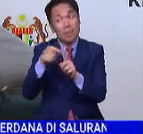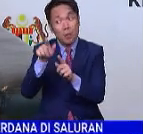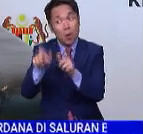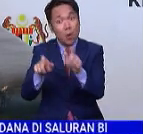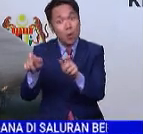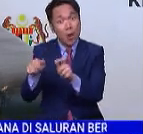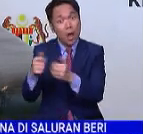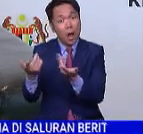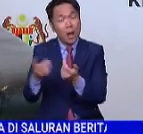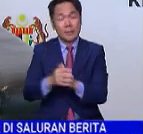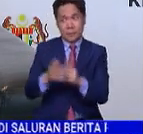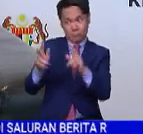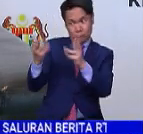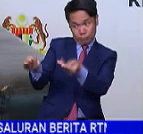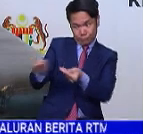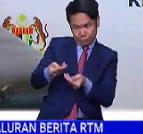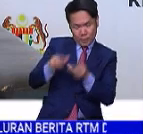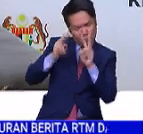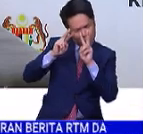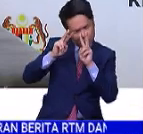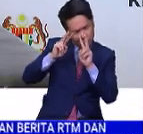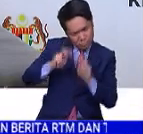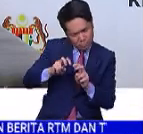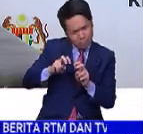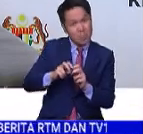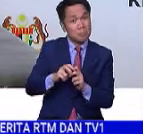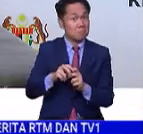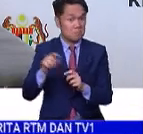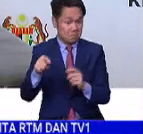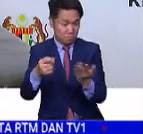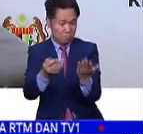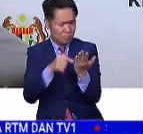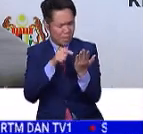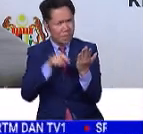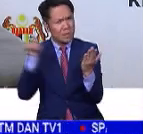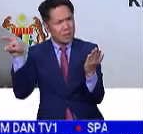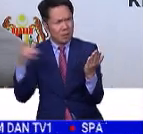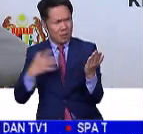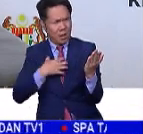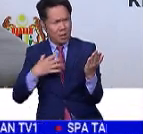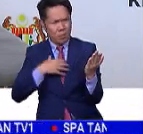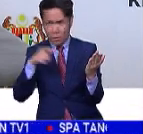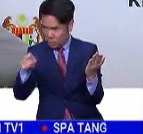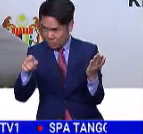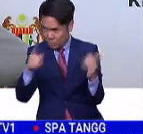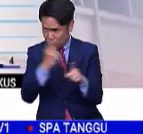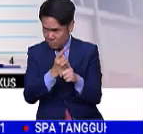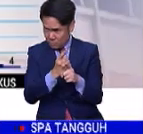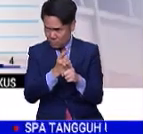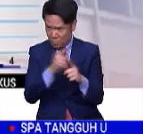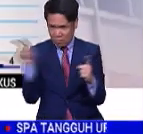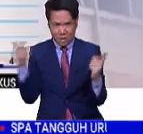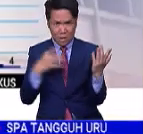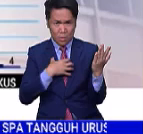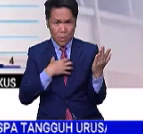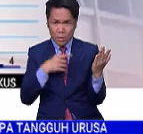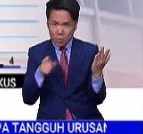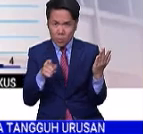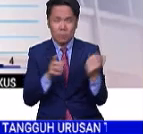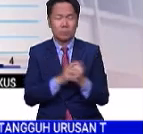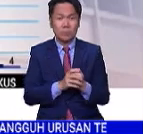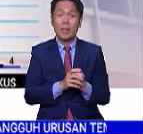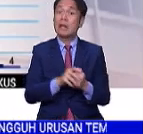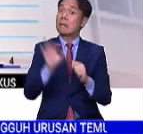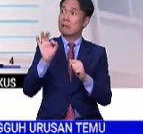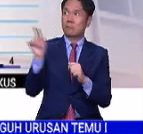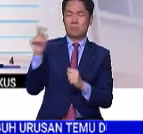selepas itu kita akan membuat siasatanlah untuk memastikan sama ada aduan itu betul atau tidak. Dan sekiranya betul, kita perlu